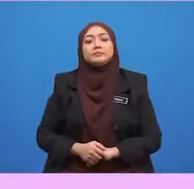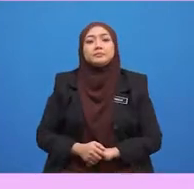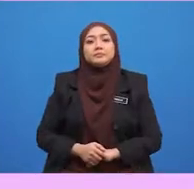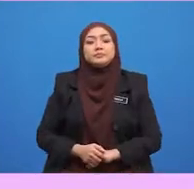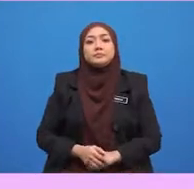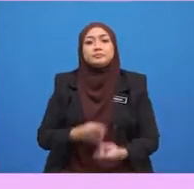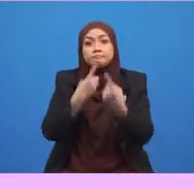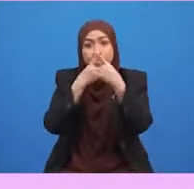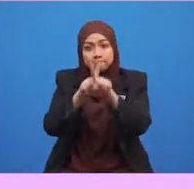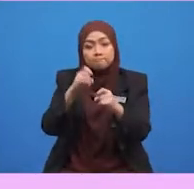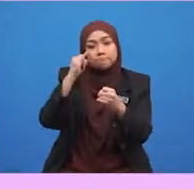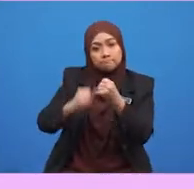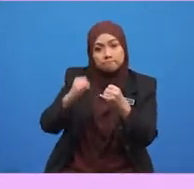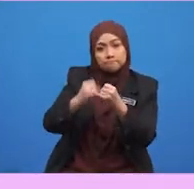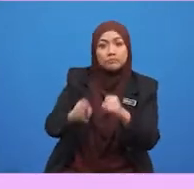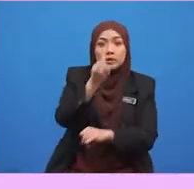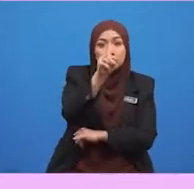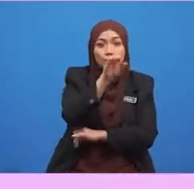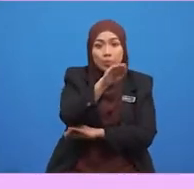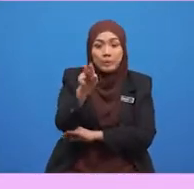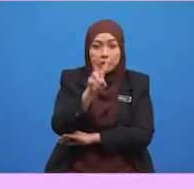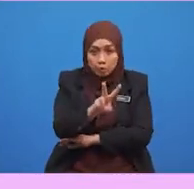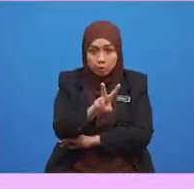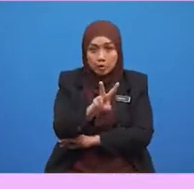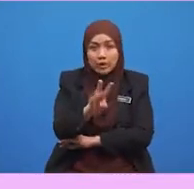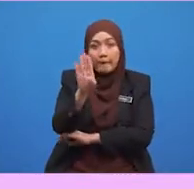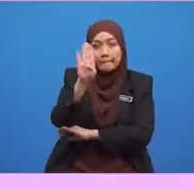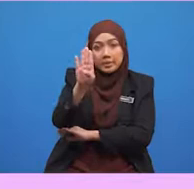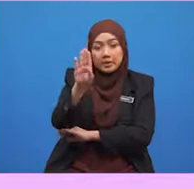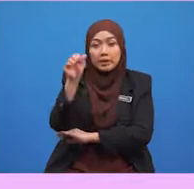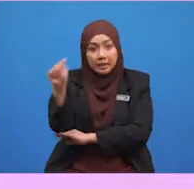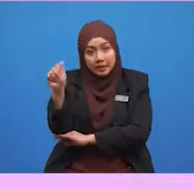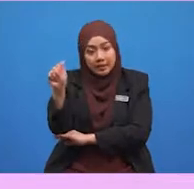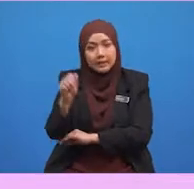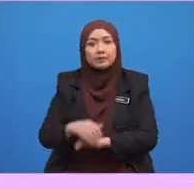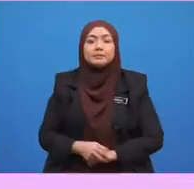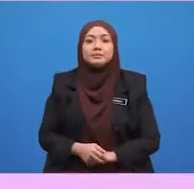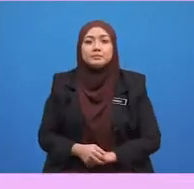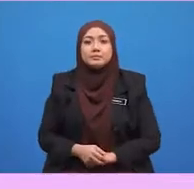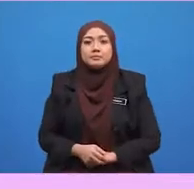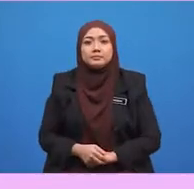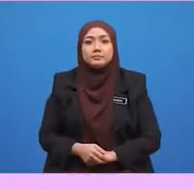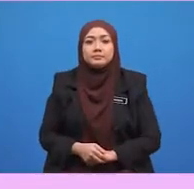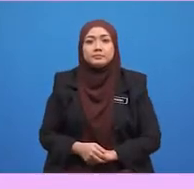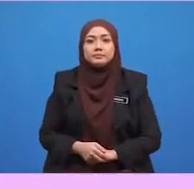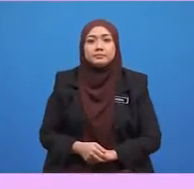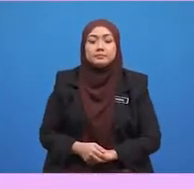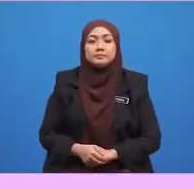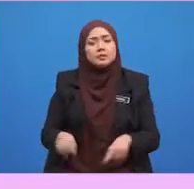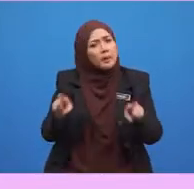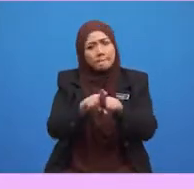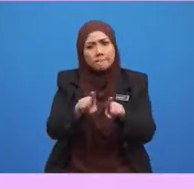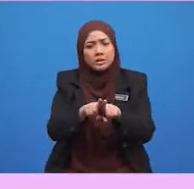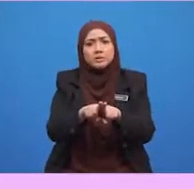jawapan akhirnya ialah 1 per 2 BA. 1 per 2 BA sama